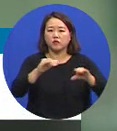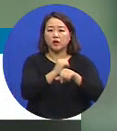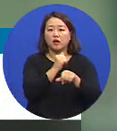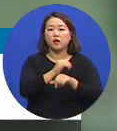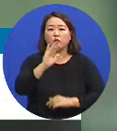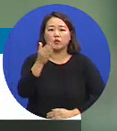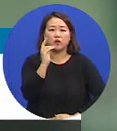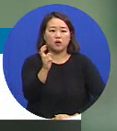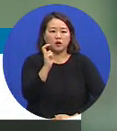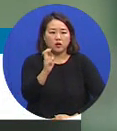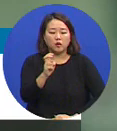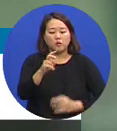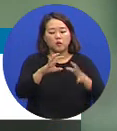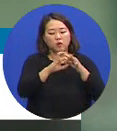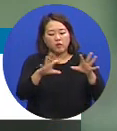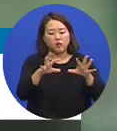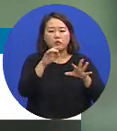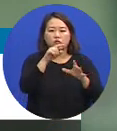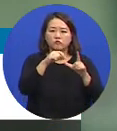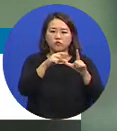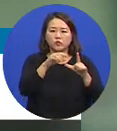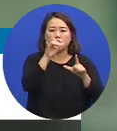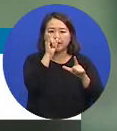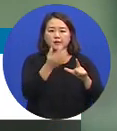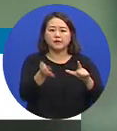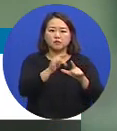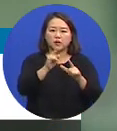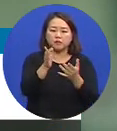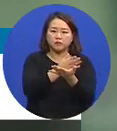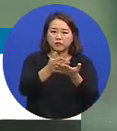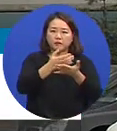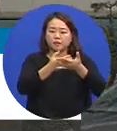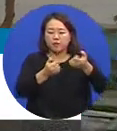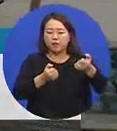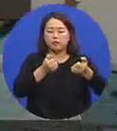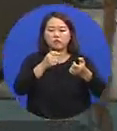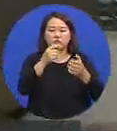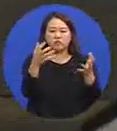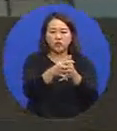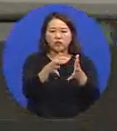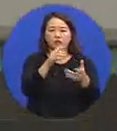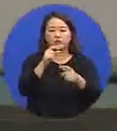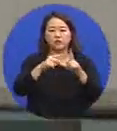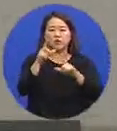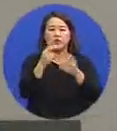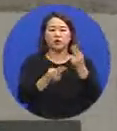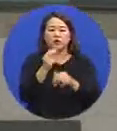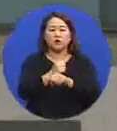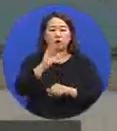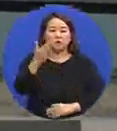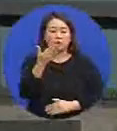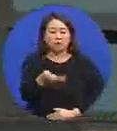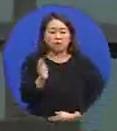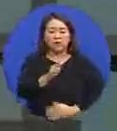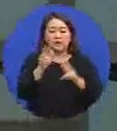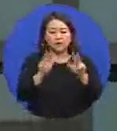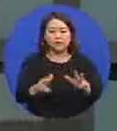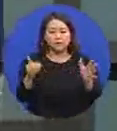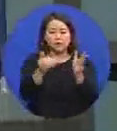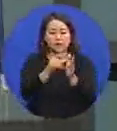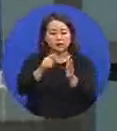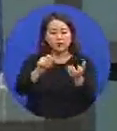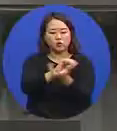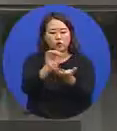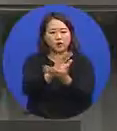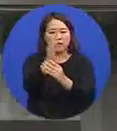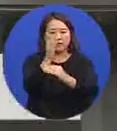없는 부분도 있기는 한데 그 부분은 별건으로 처리해야 되겠죠. 하지만 경찰은 지금까지 논란의 중심에